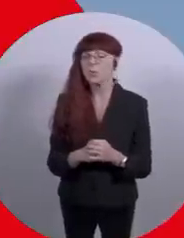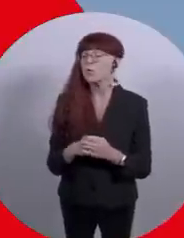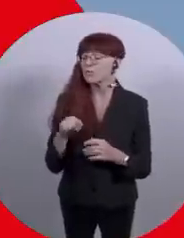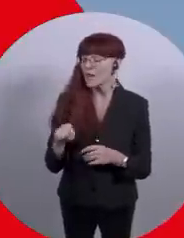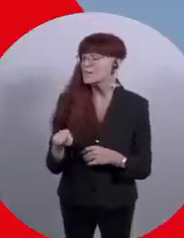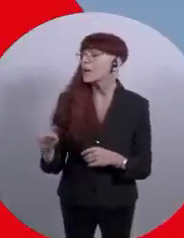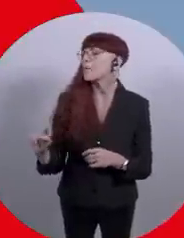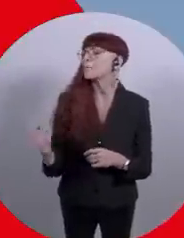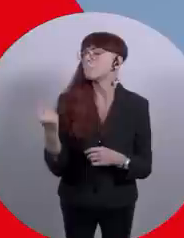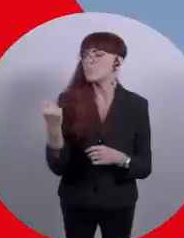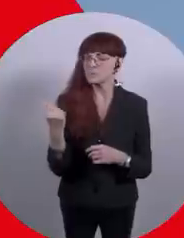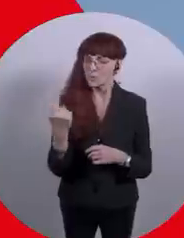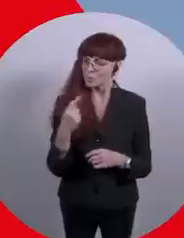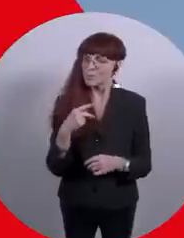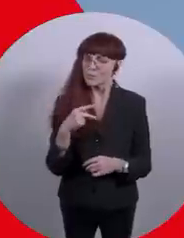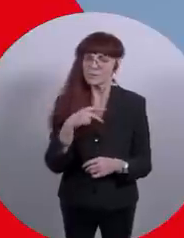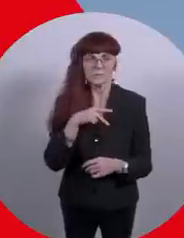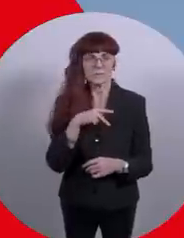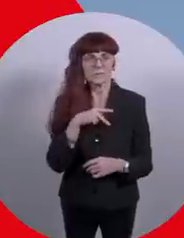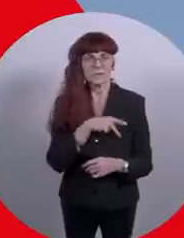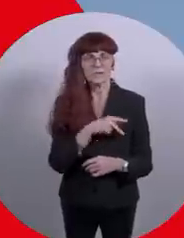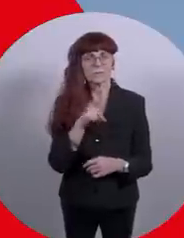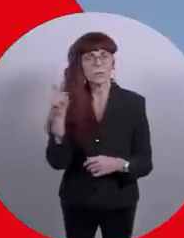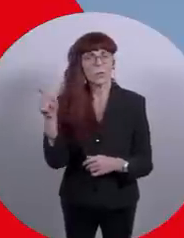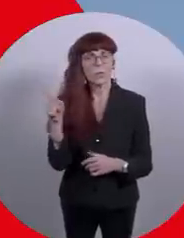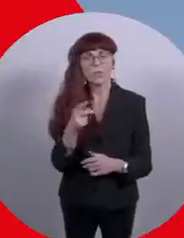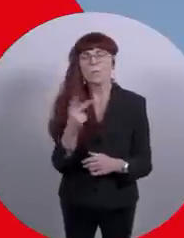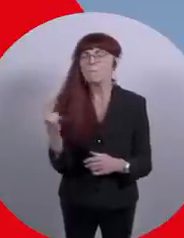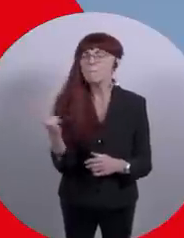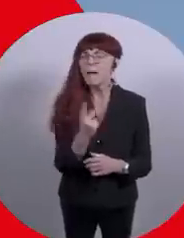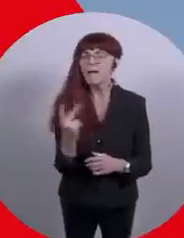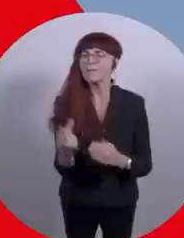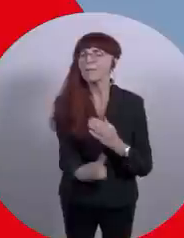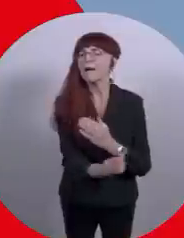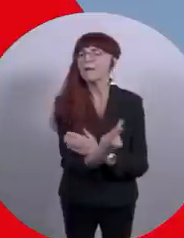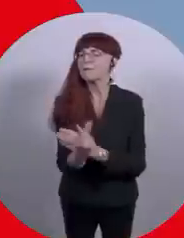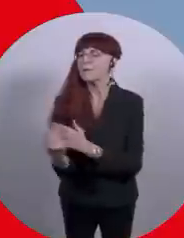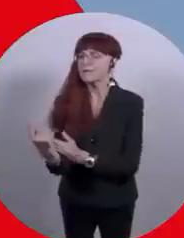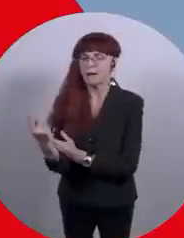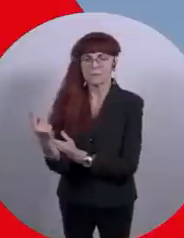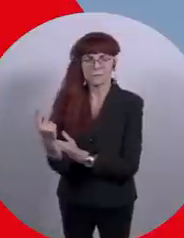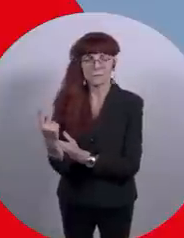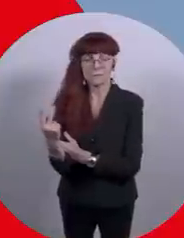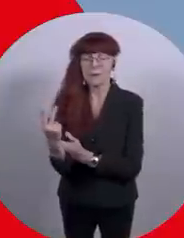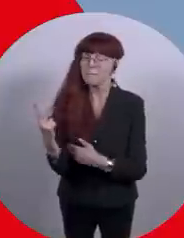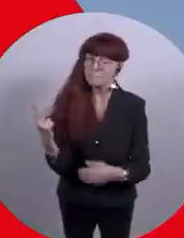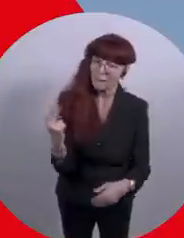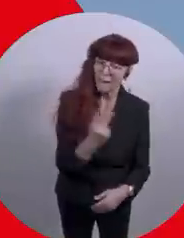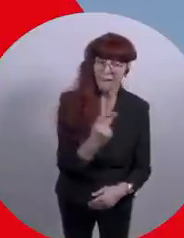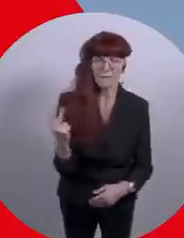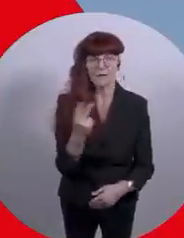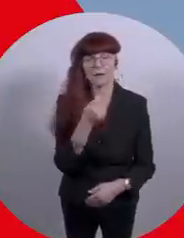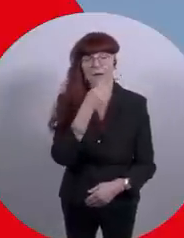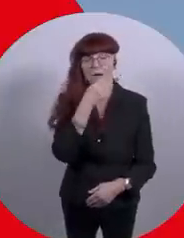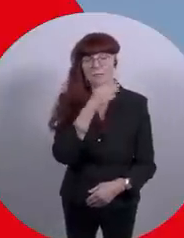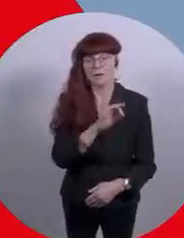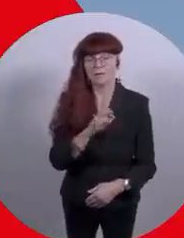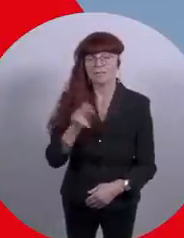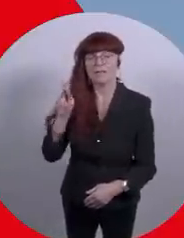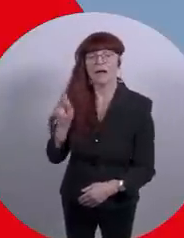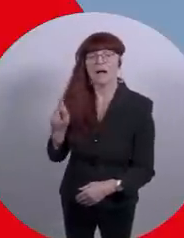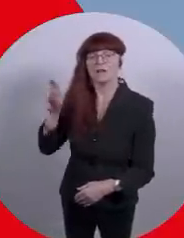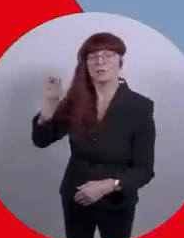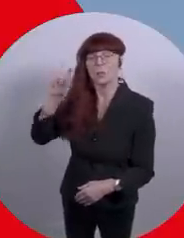beide Kandidaten die heute bei uns zur wollustängern sondern jedenfalls besser als kurz